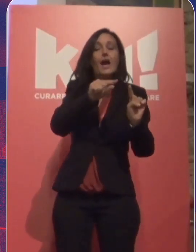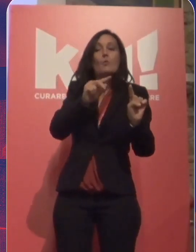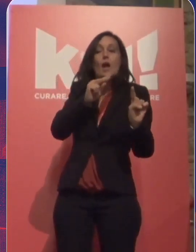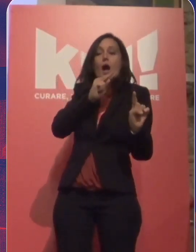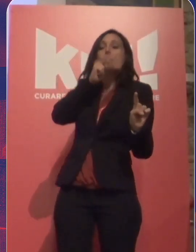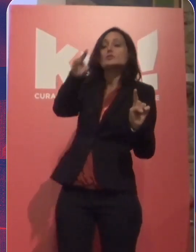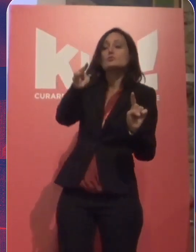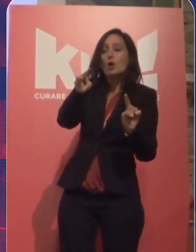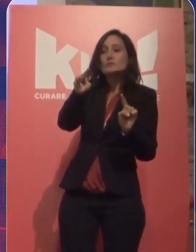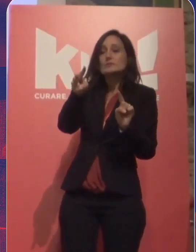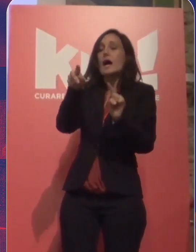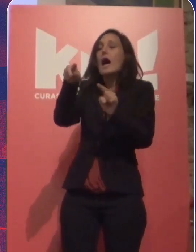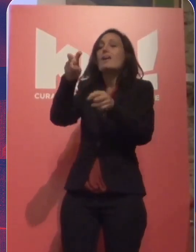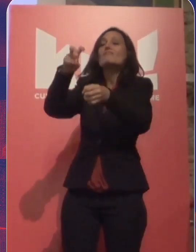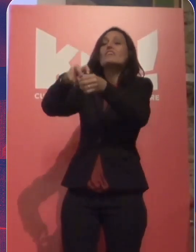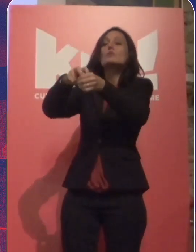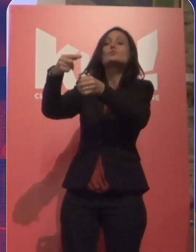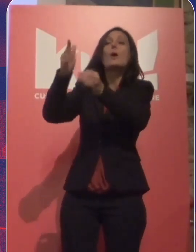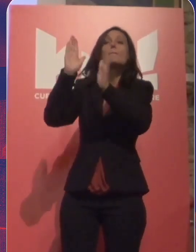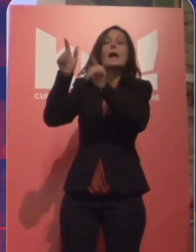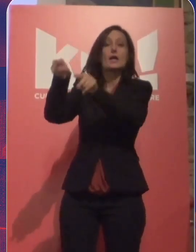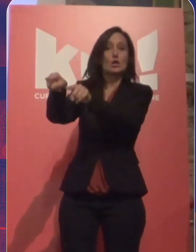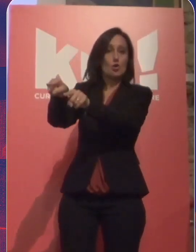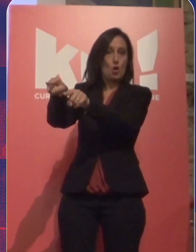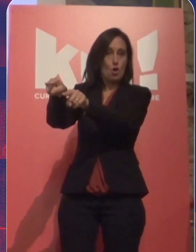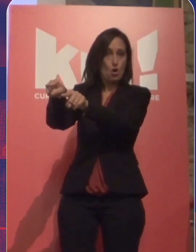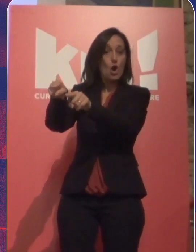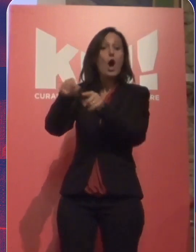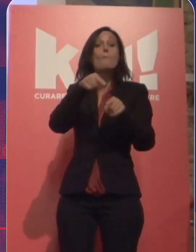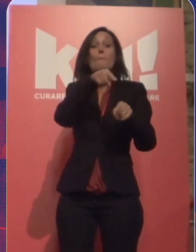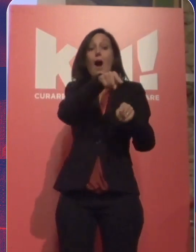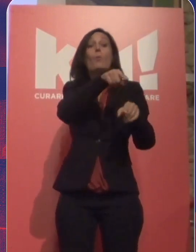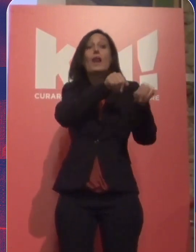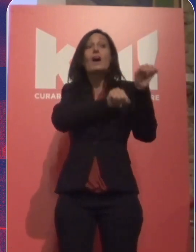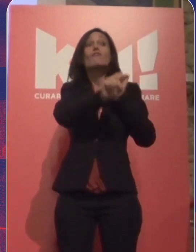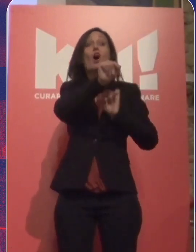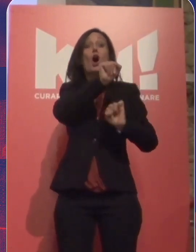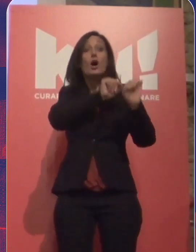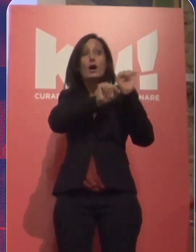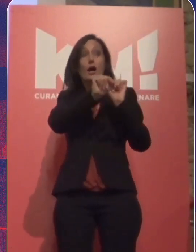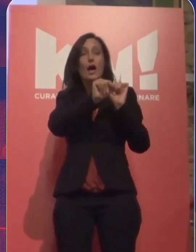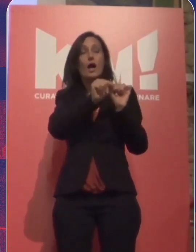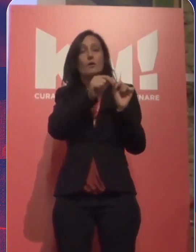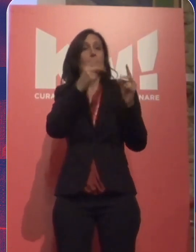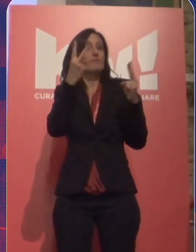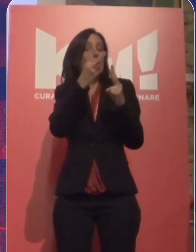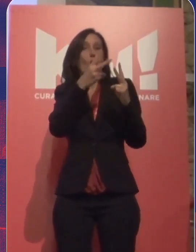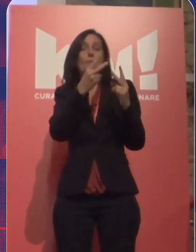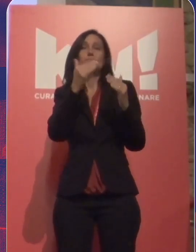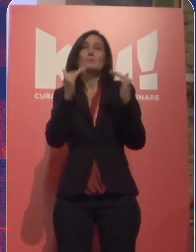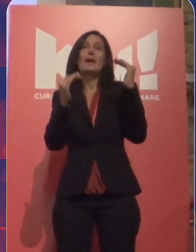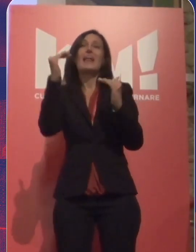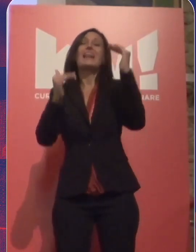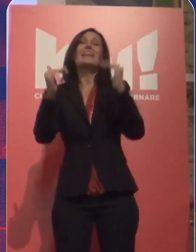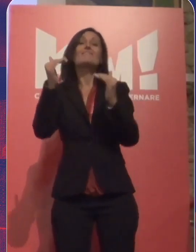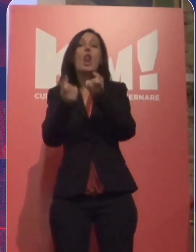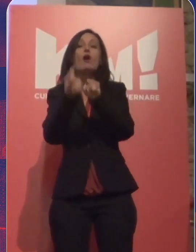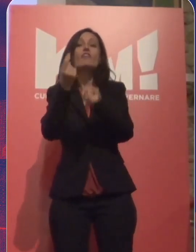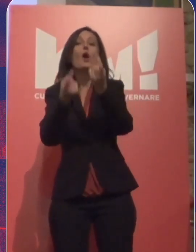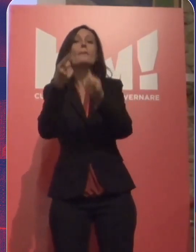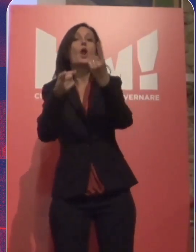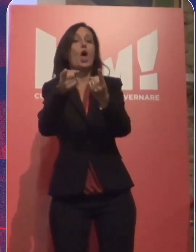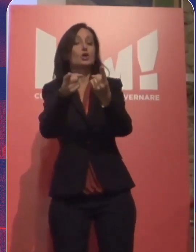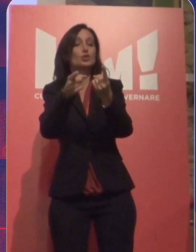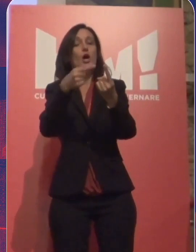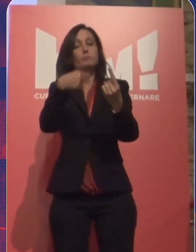securitaria sul piano fenomenologico quindi e fenomenologicamente una risposta sicuritaria